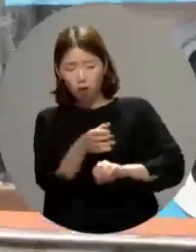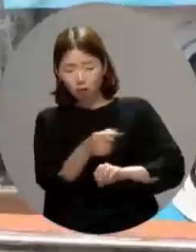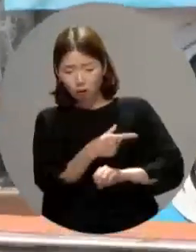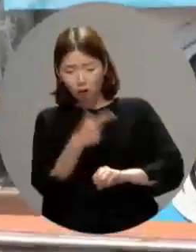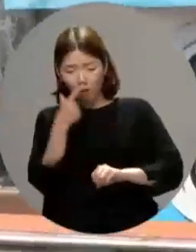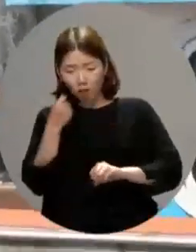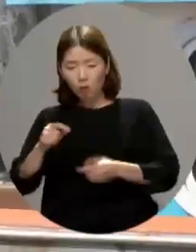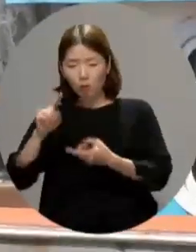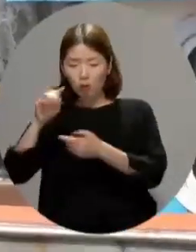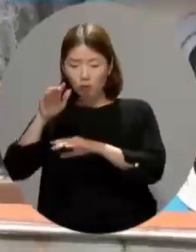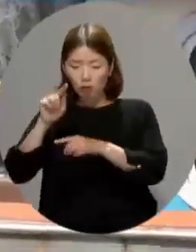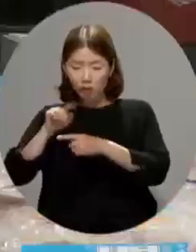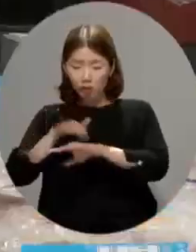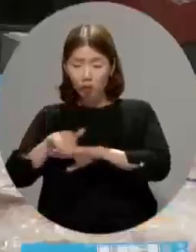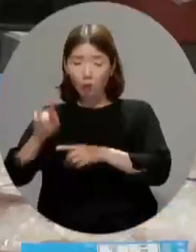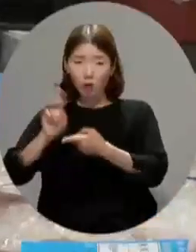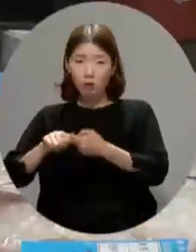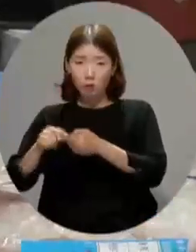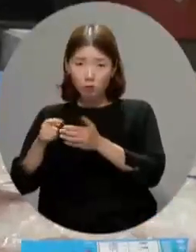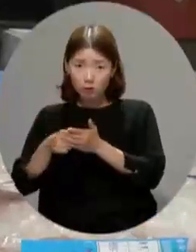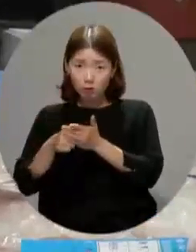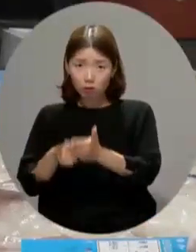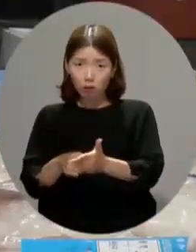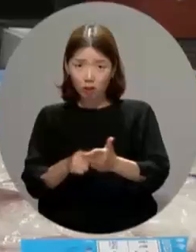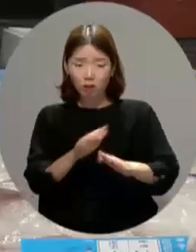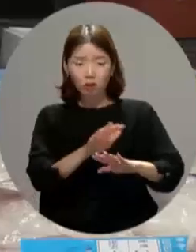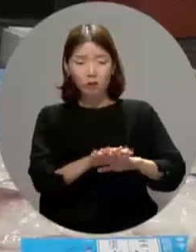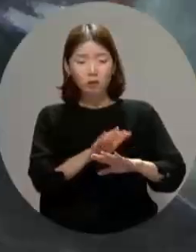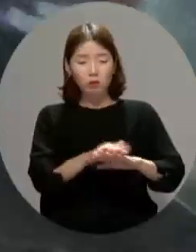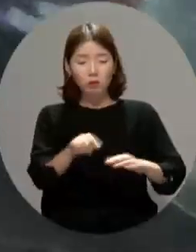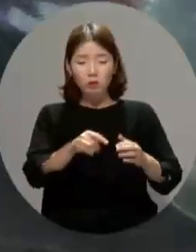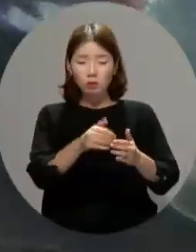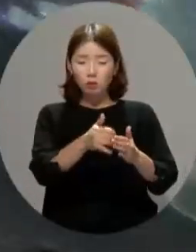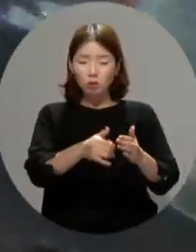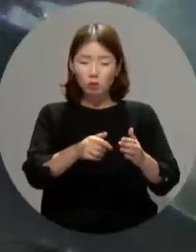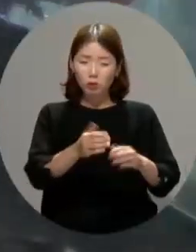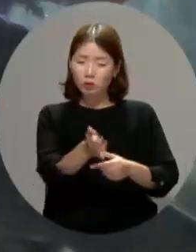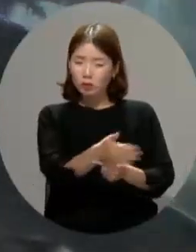일본의 계획대로 추진되면서 어민들의 속은 타들어가고